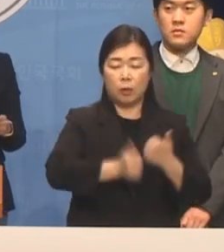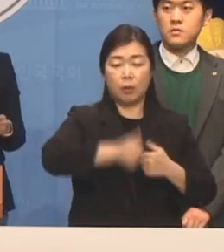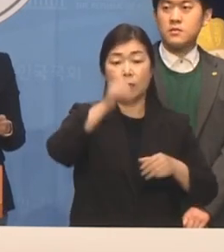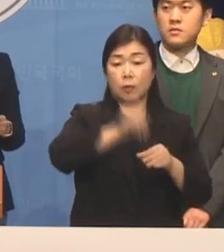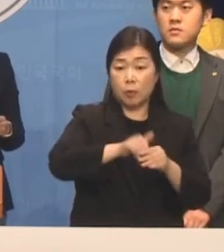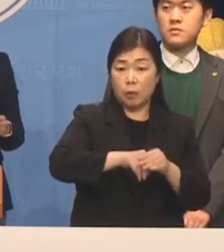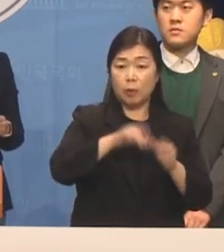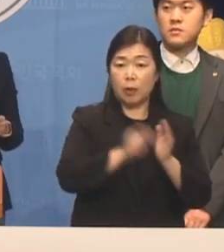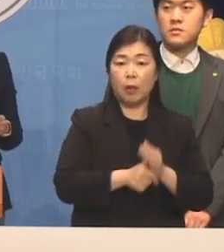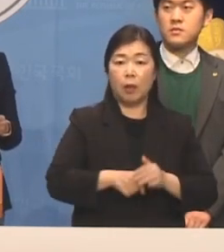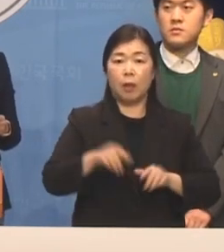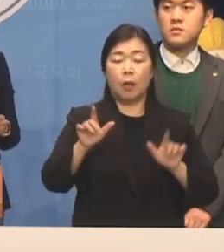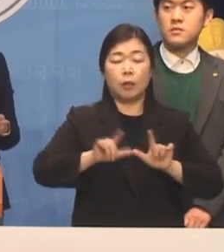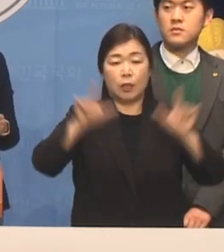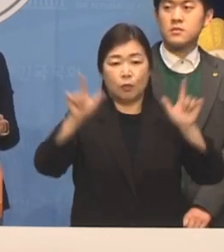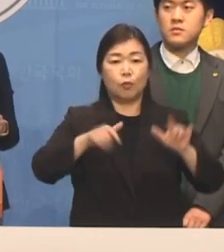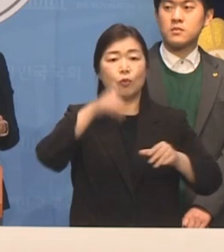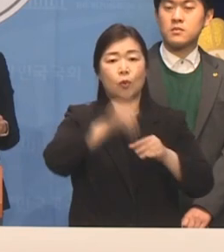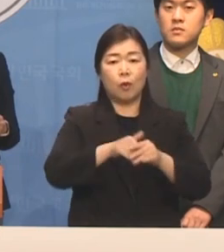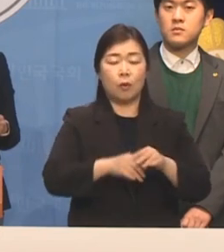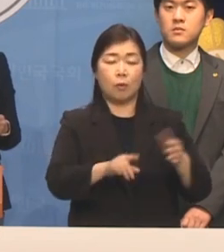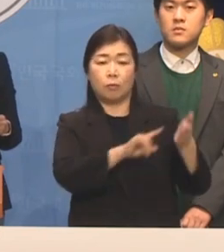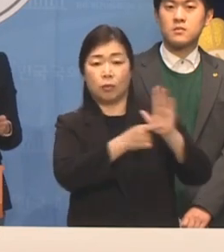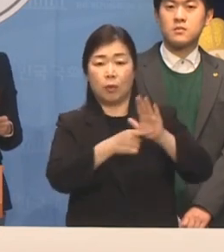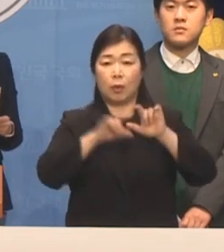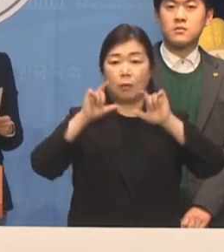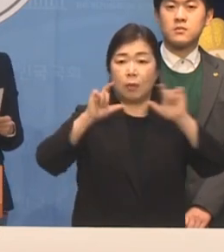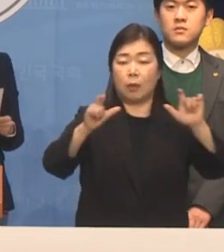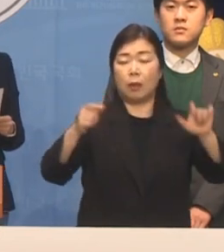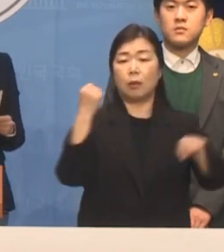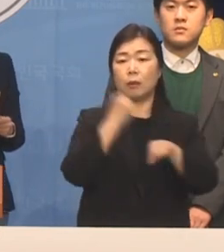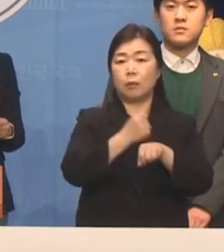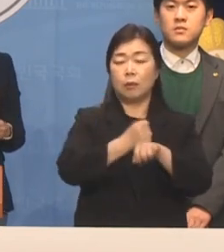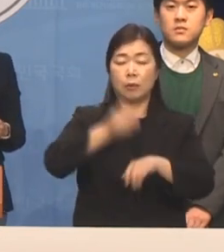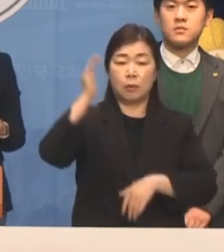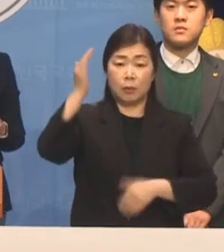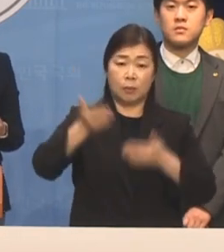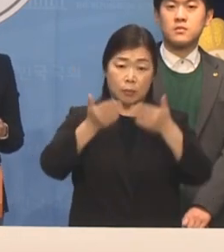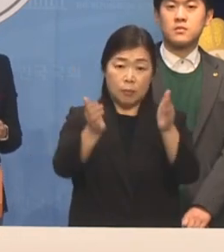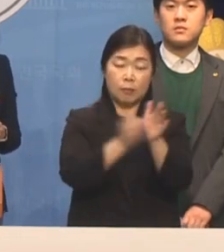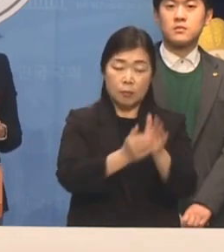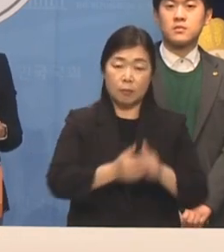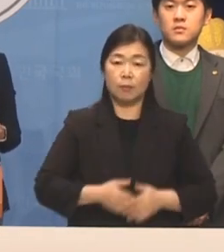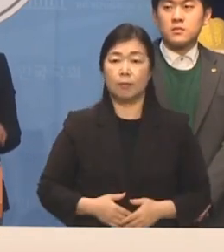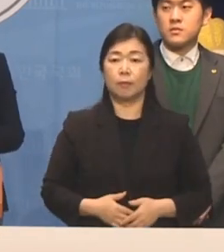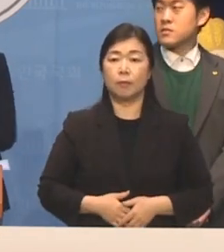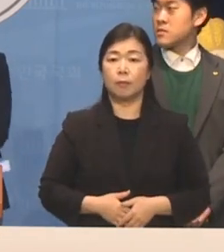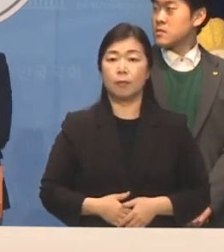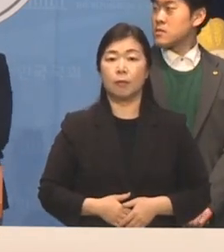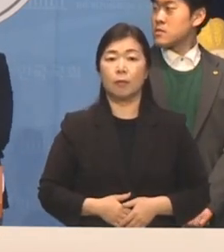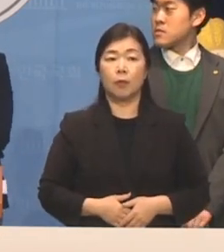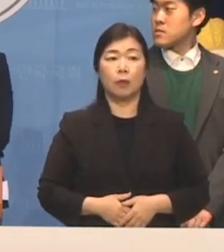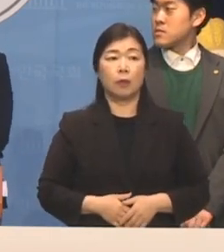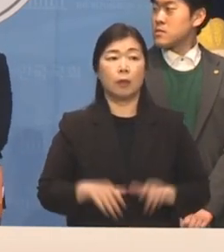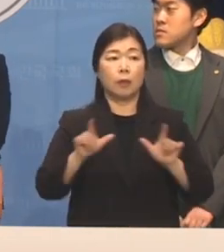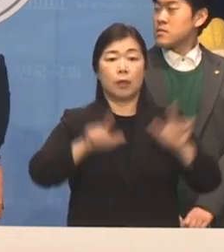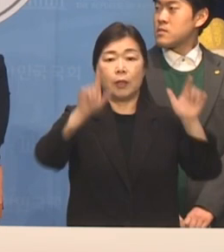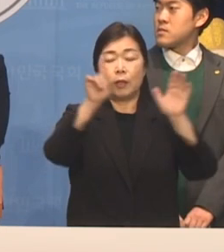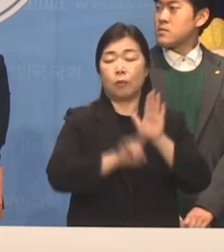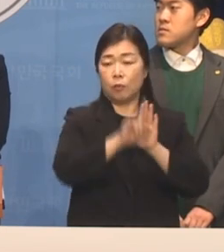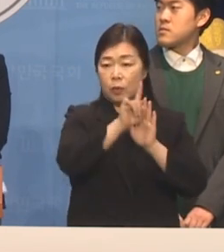기후총선으로 라는 구호 아래 기후정치 선언을 발표하는 기자회견을 가졌습니다. 기후위기